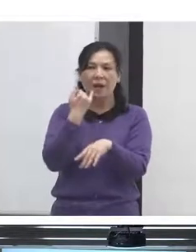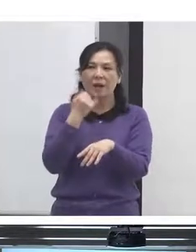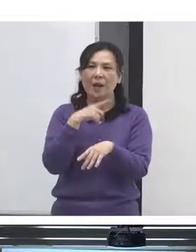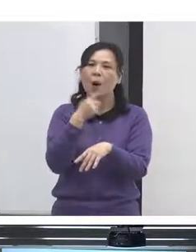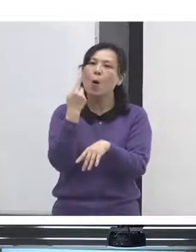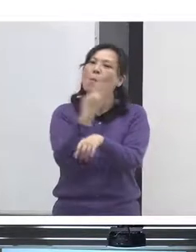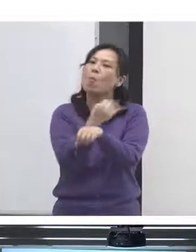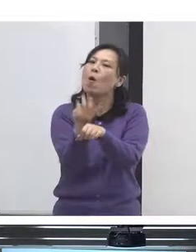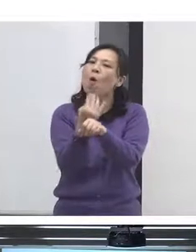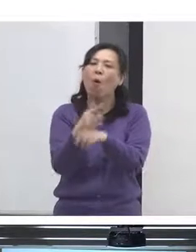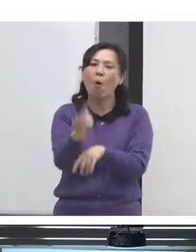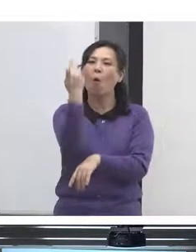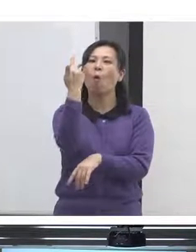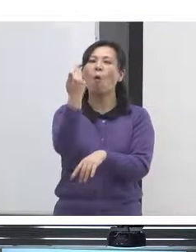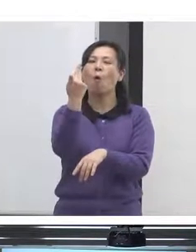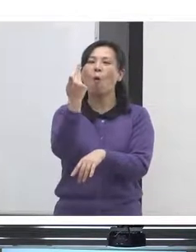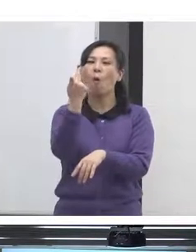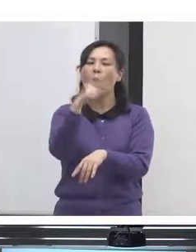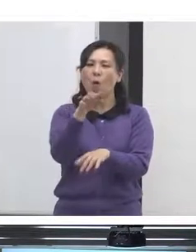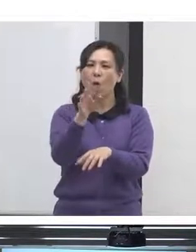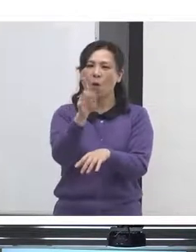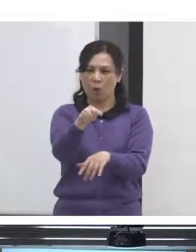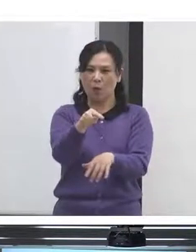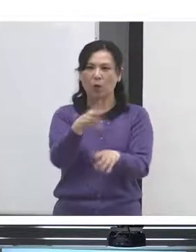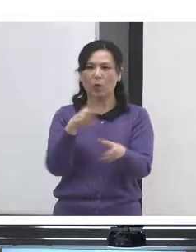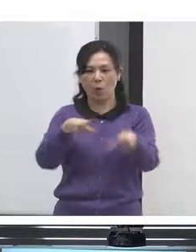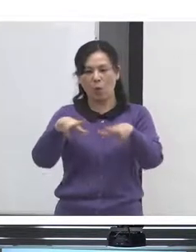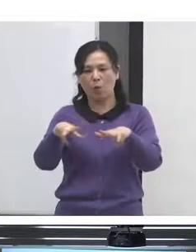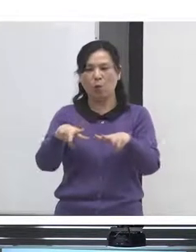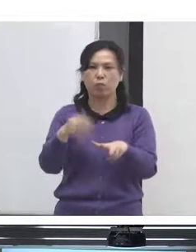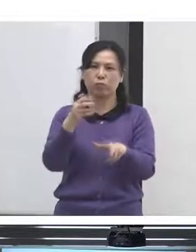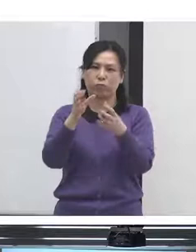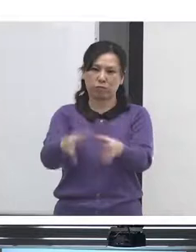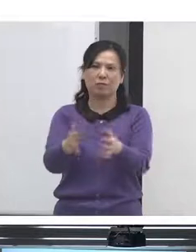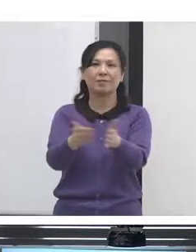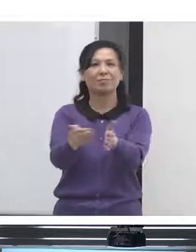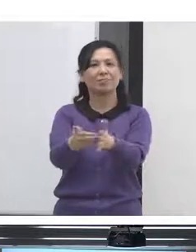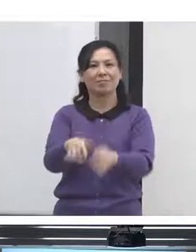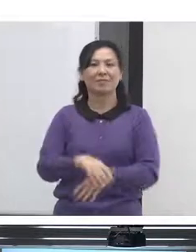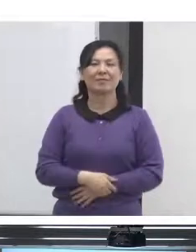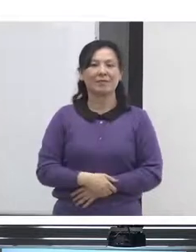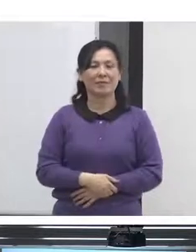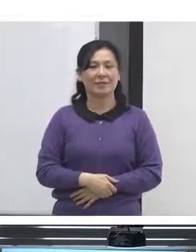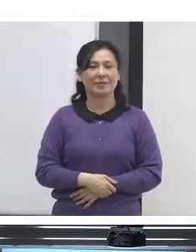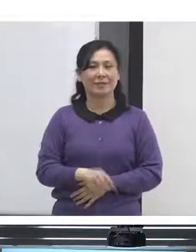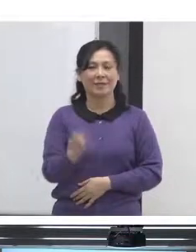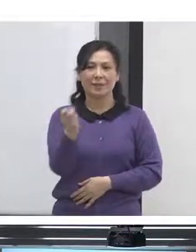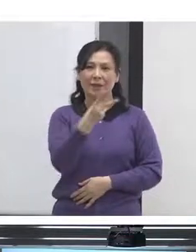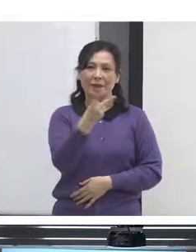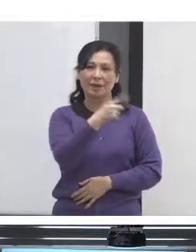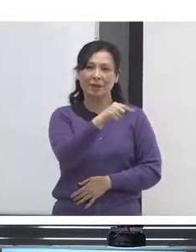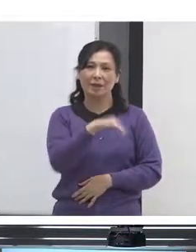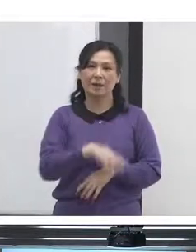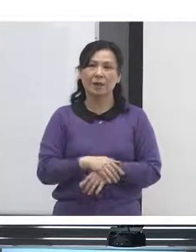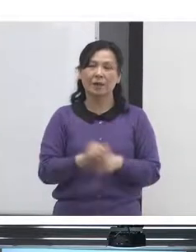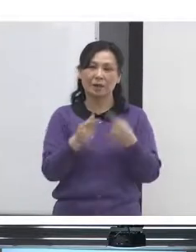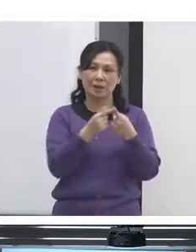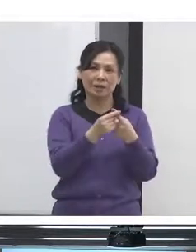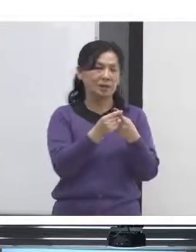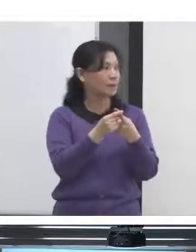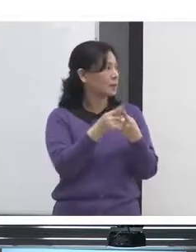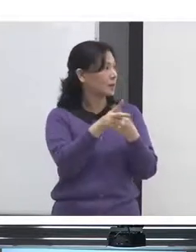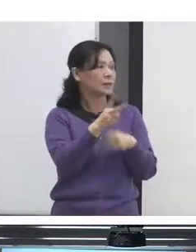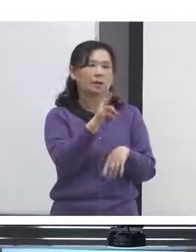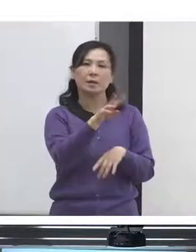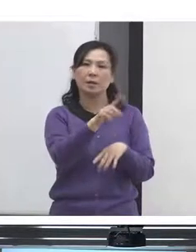钟，你就可以set up 一个互动性的地图。那这个部分是它其实有两个 study site， 一个叫做 Latacunga 在厄